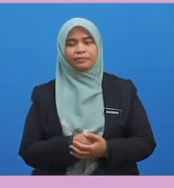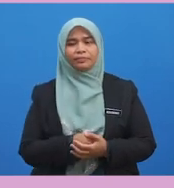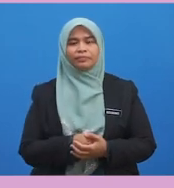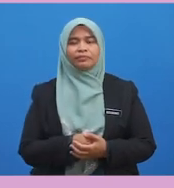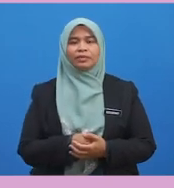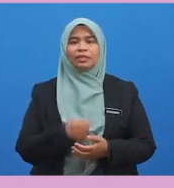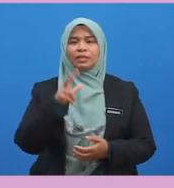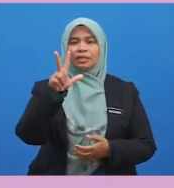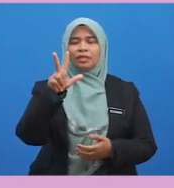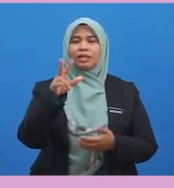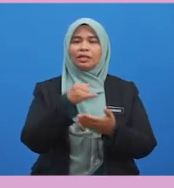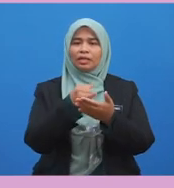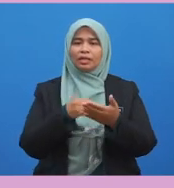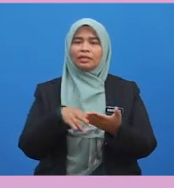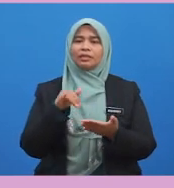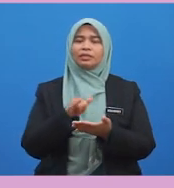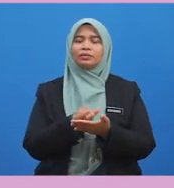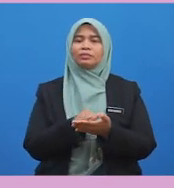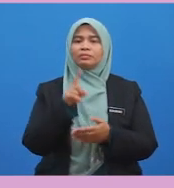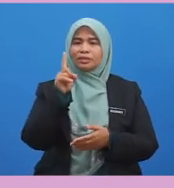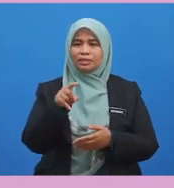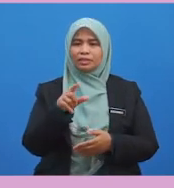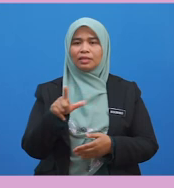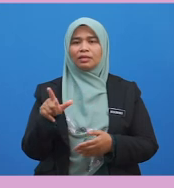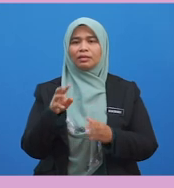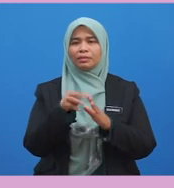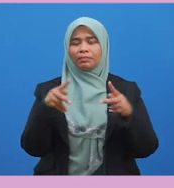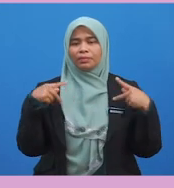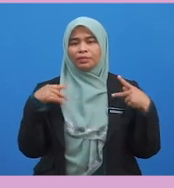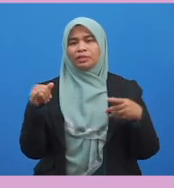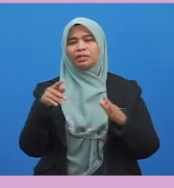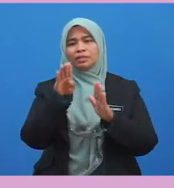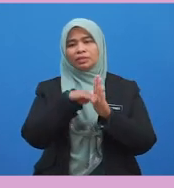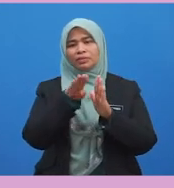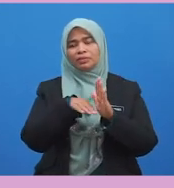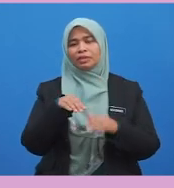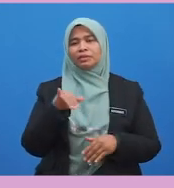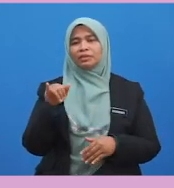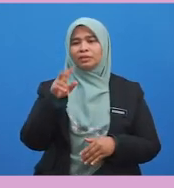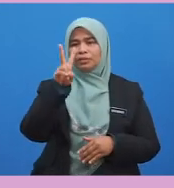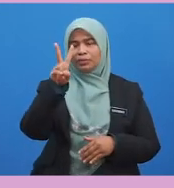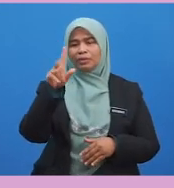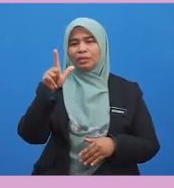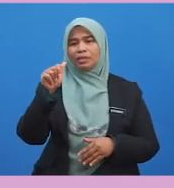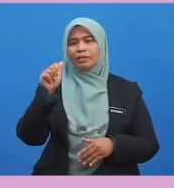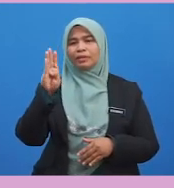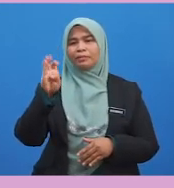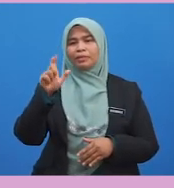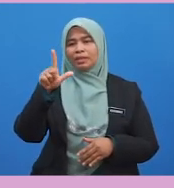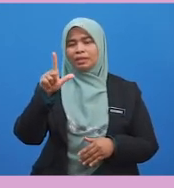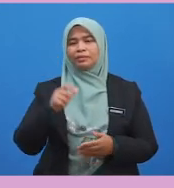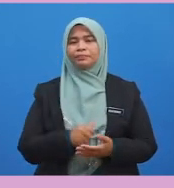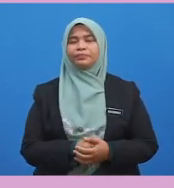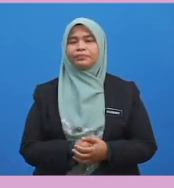idea. Ketiga, lakaran tersebut mestilah mempunyai sekurang-kurangnya dua label.